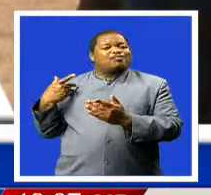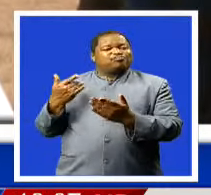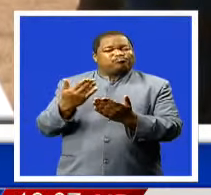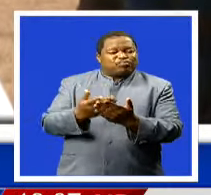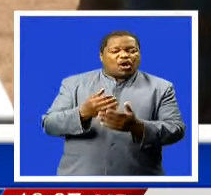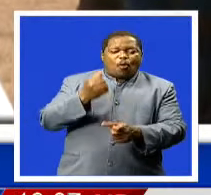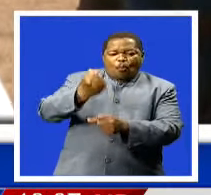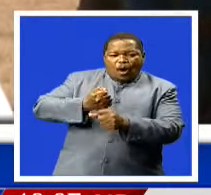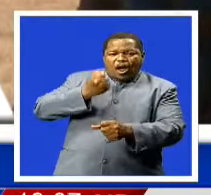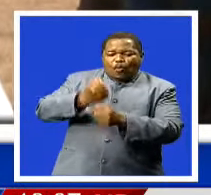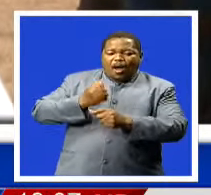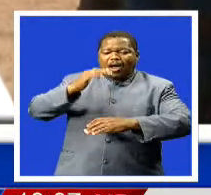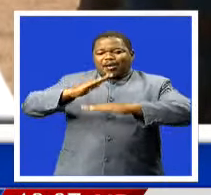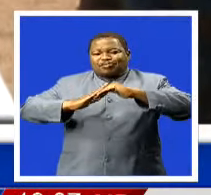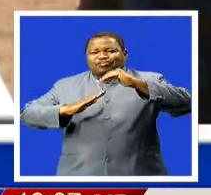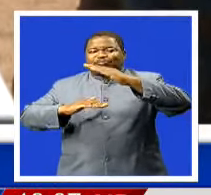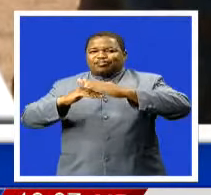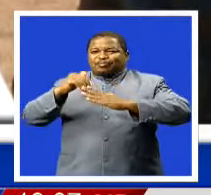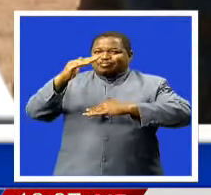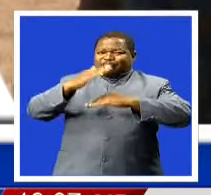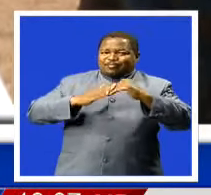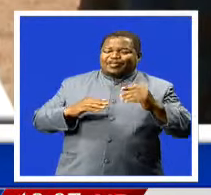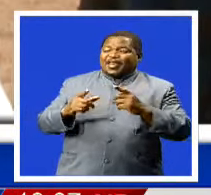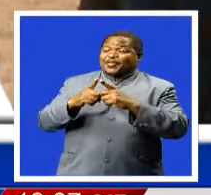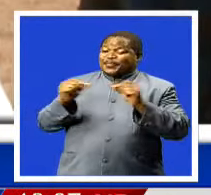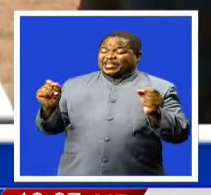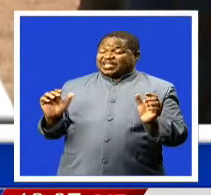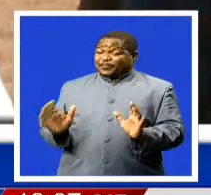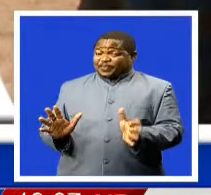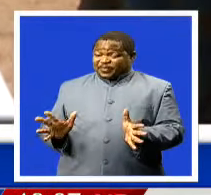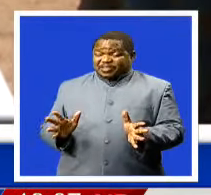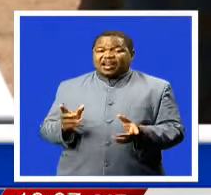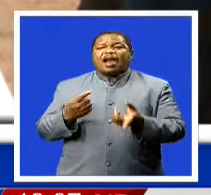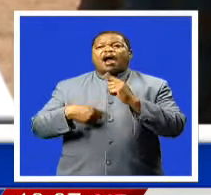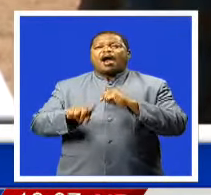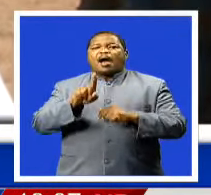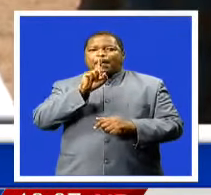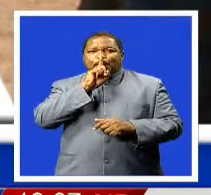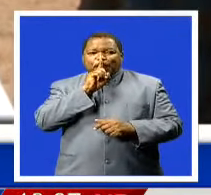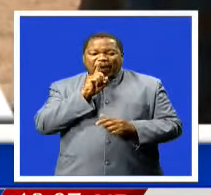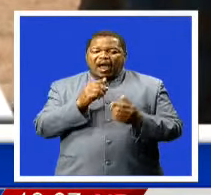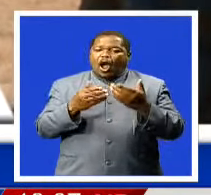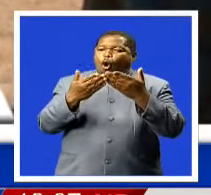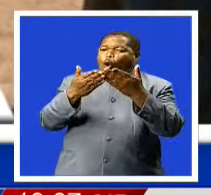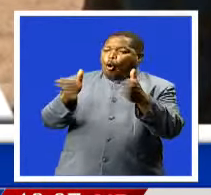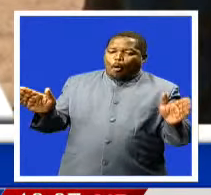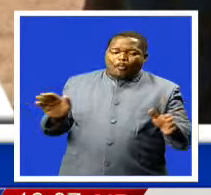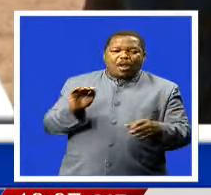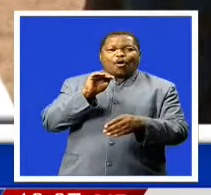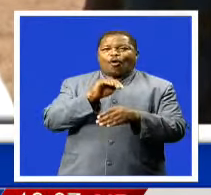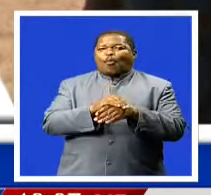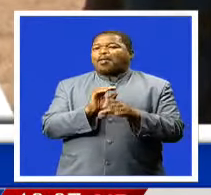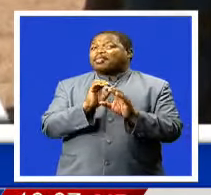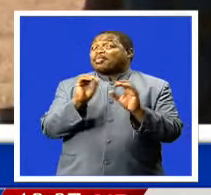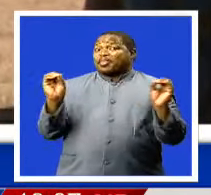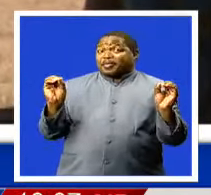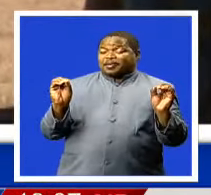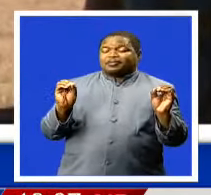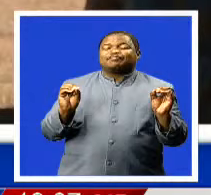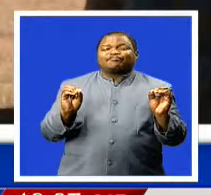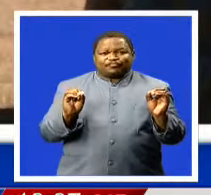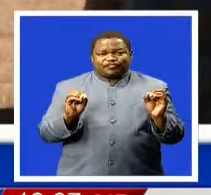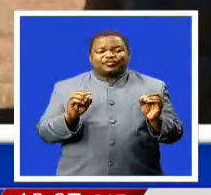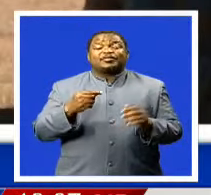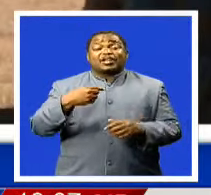lebesolonisakhiwa la lese savele saphela kwase kubonakala sakuthi sesiyabambeleleka ngetindlela letitside lokuhle